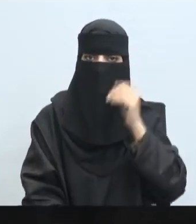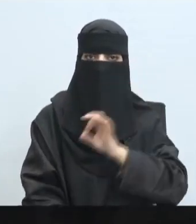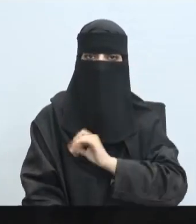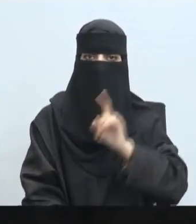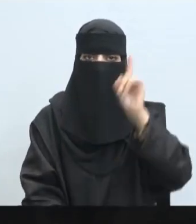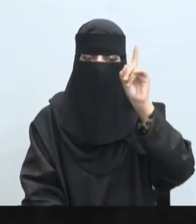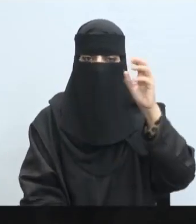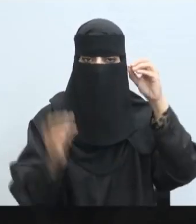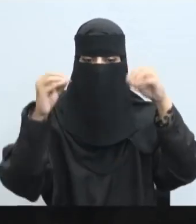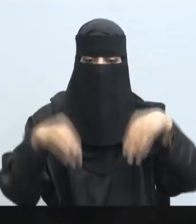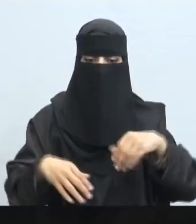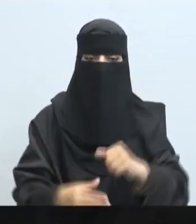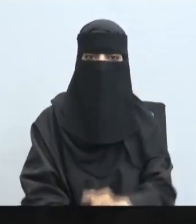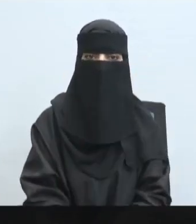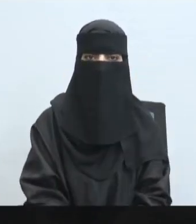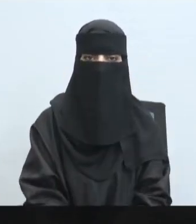عليكم ورحمه الله وبركاته